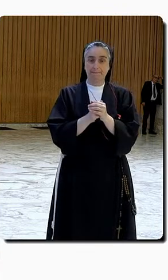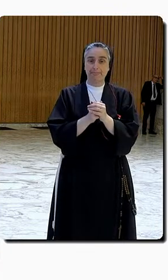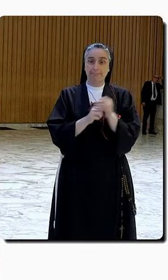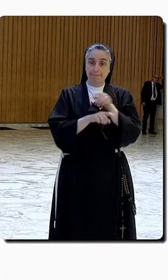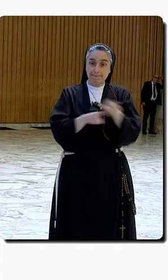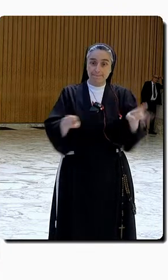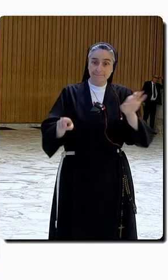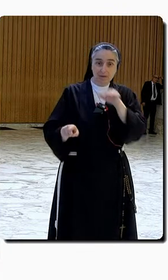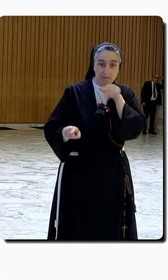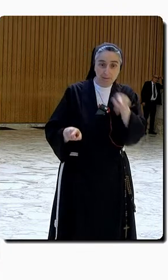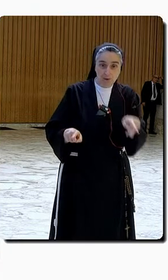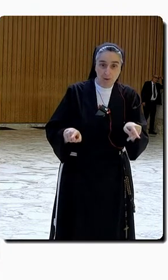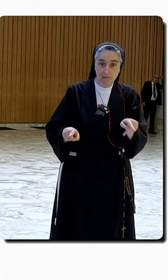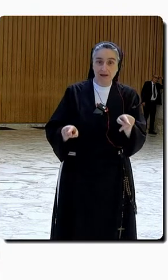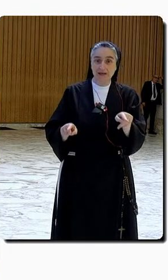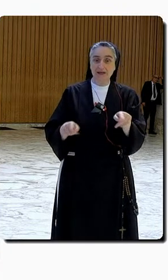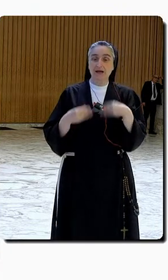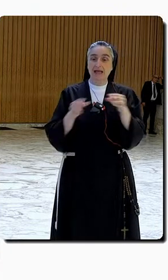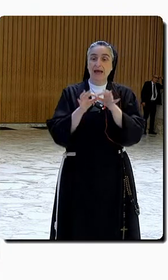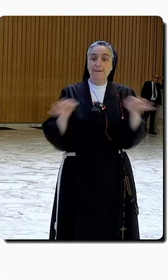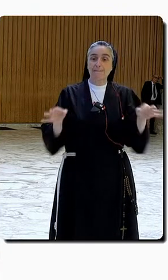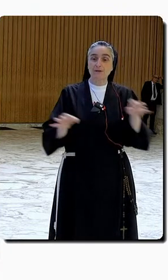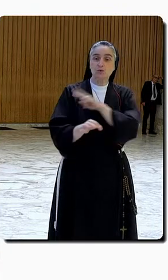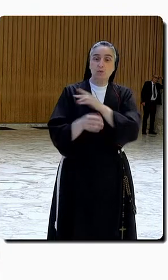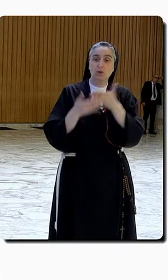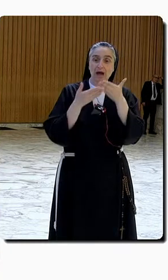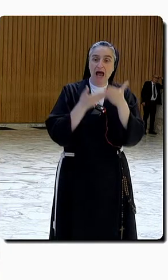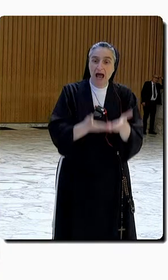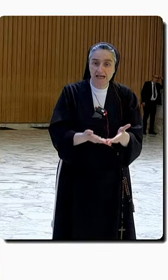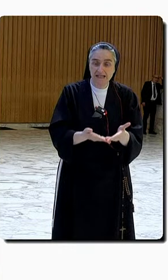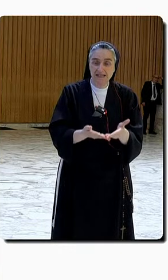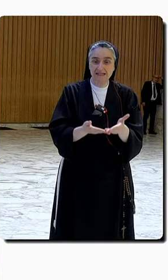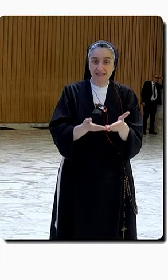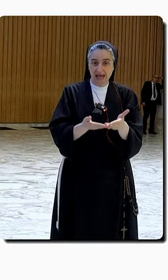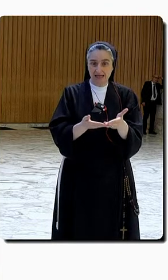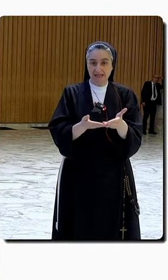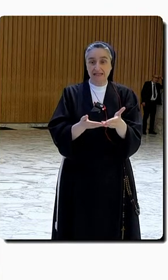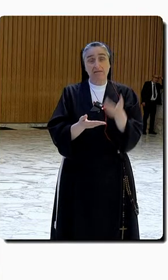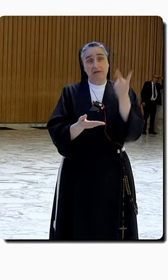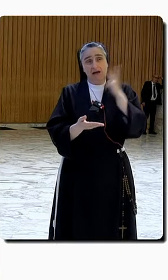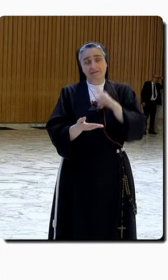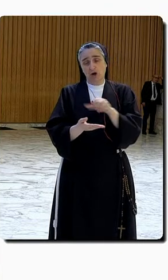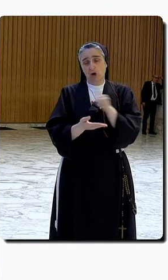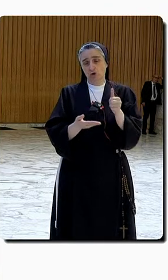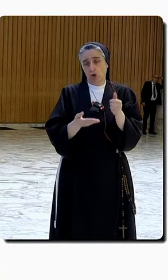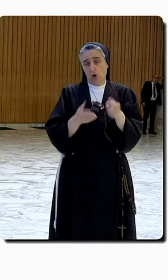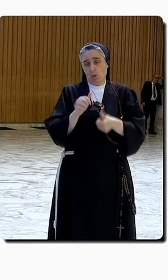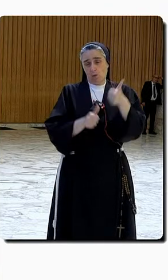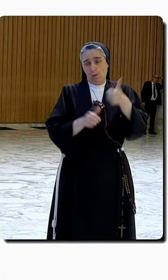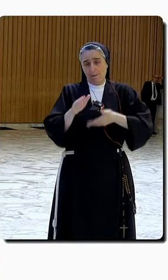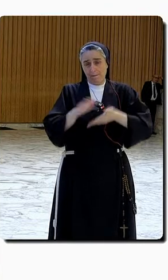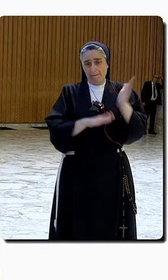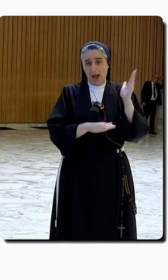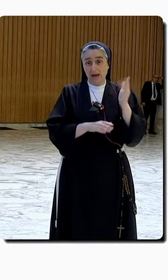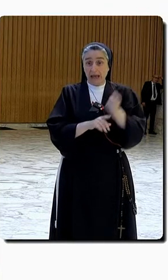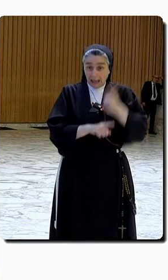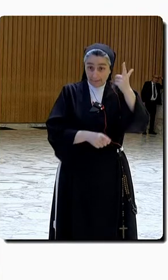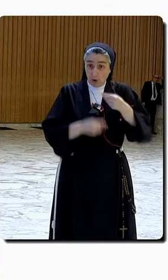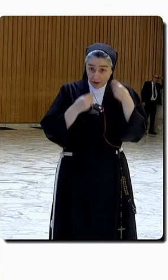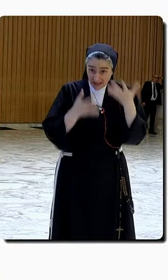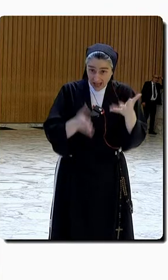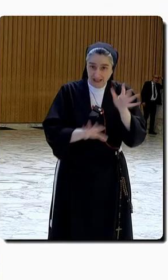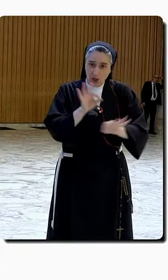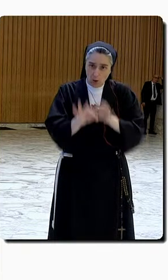Il welfare e tutte le misure assistenziali sono soltanto dei palliativi. Per quanto importanti, non potranno